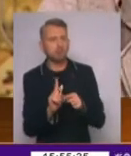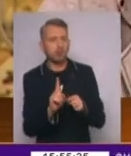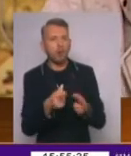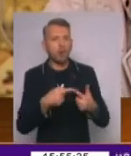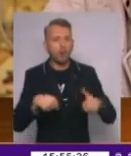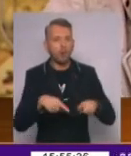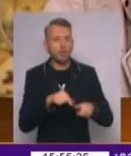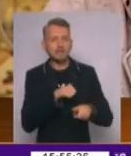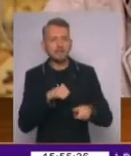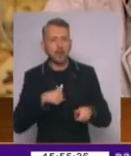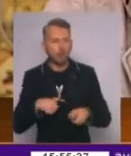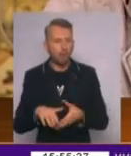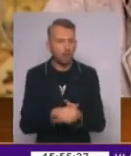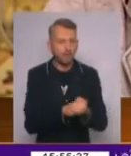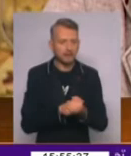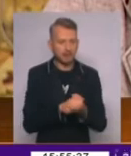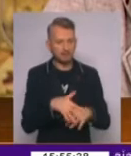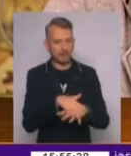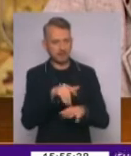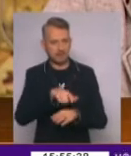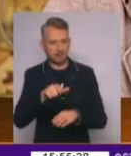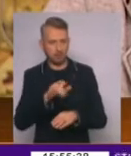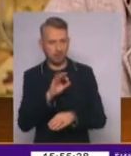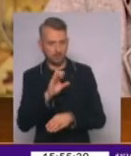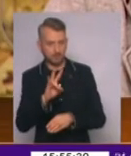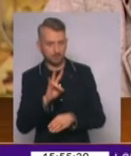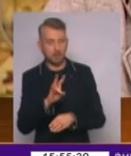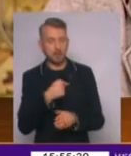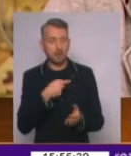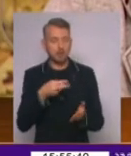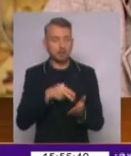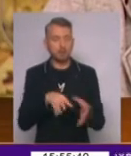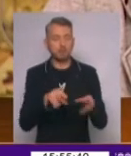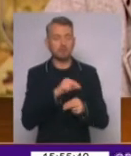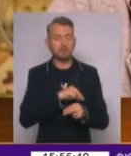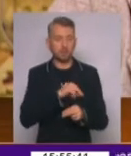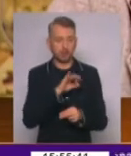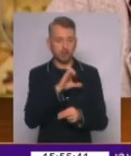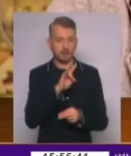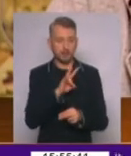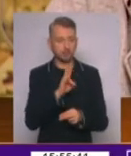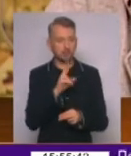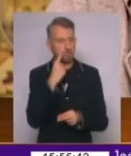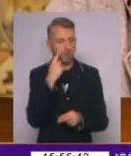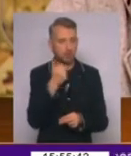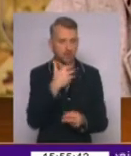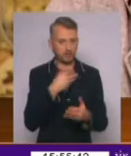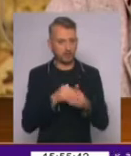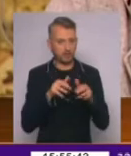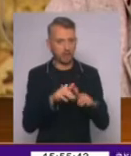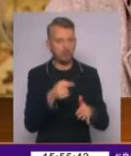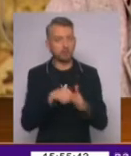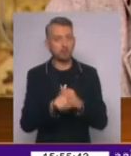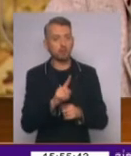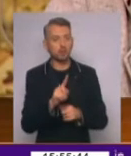цю абревіатуру. Ставлю співпрацю з ОСНами у якості пріоритету в своїй діяльності. Тому